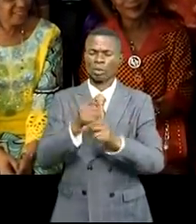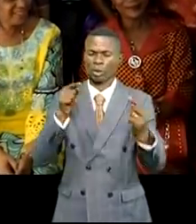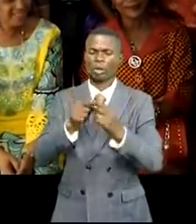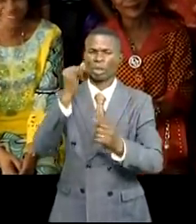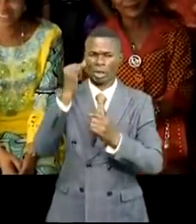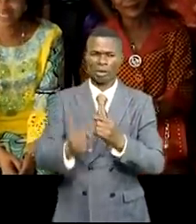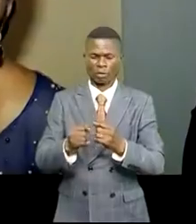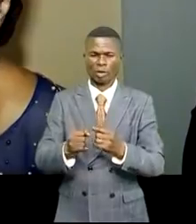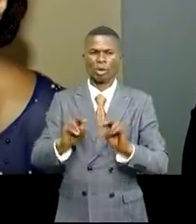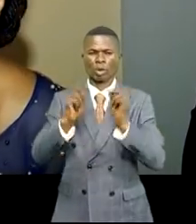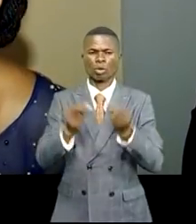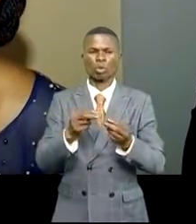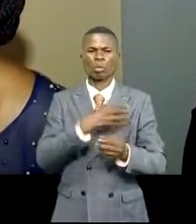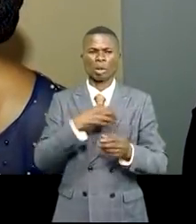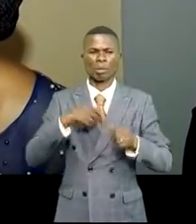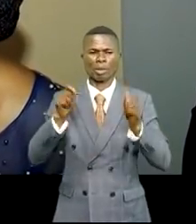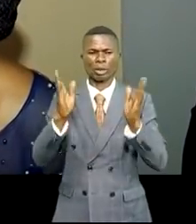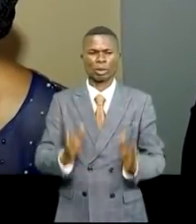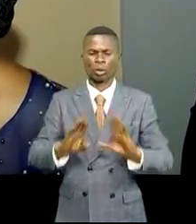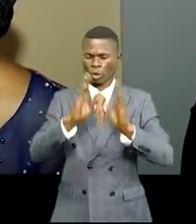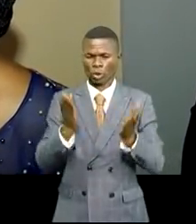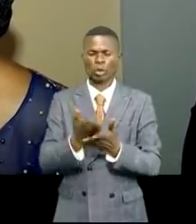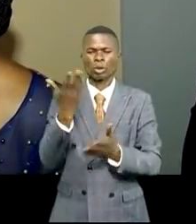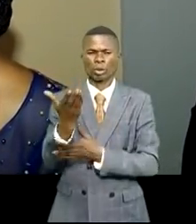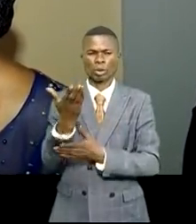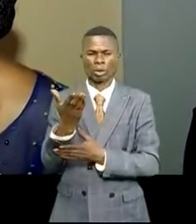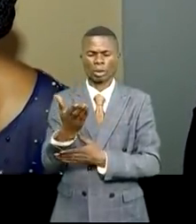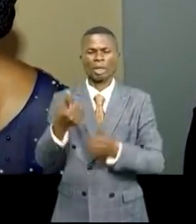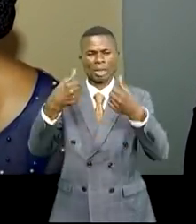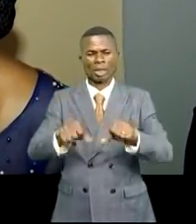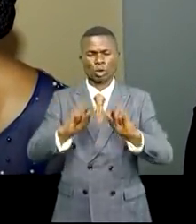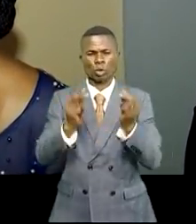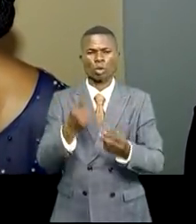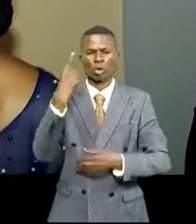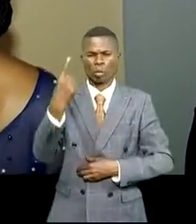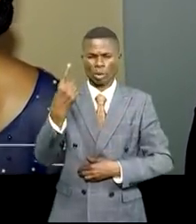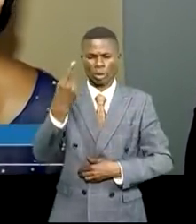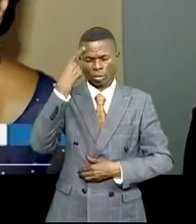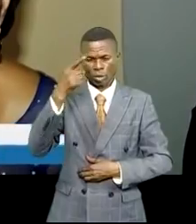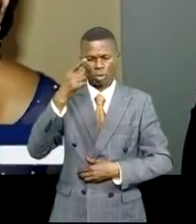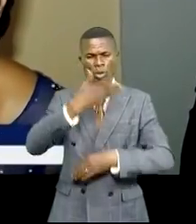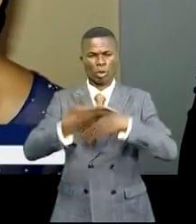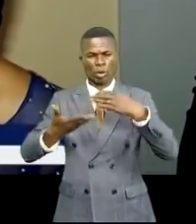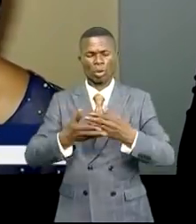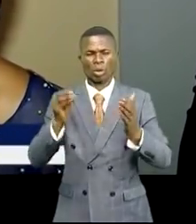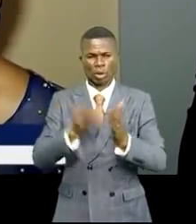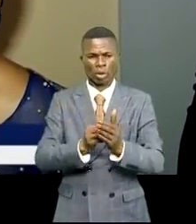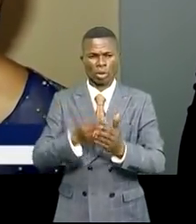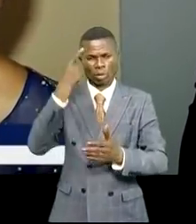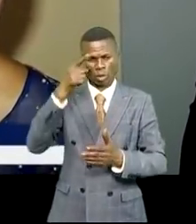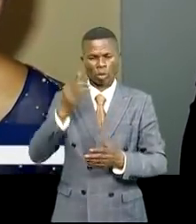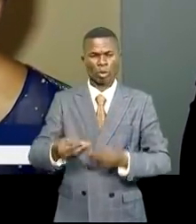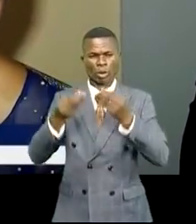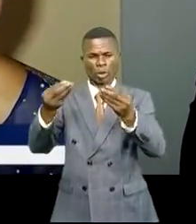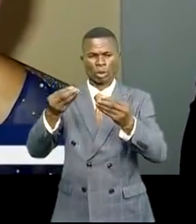de l'UCOFEM. Pour l'UCOFEM, tout ce que nous souhaitons, c'est que soyons ensemble pour pouvoir bâtir encore, pour pouvoir encore donner